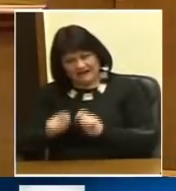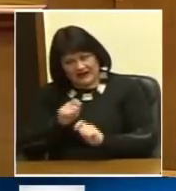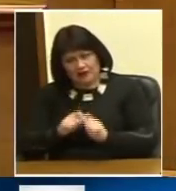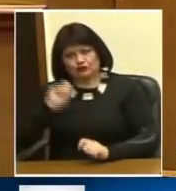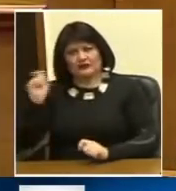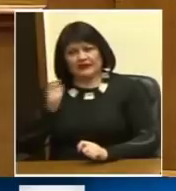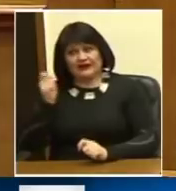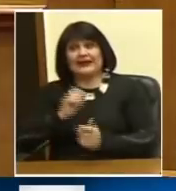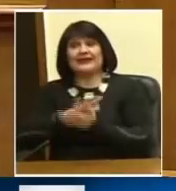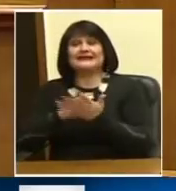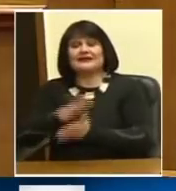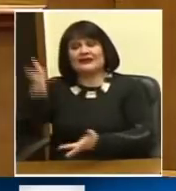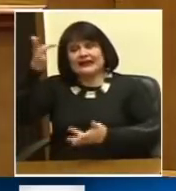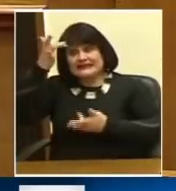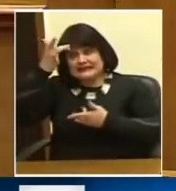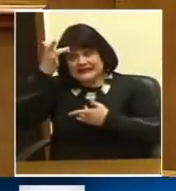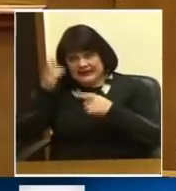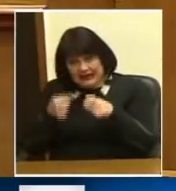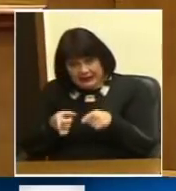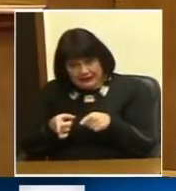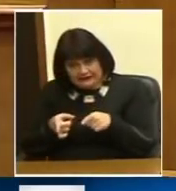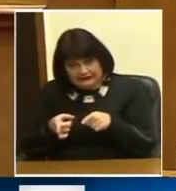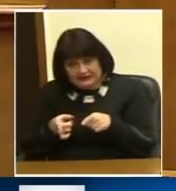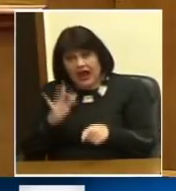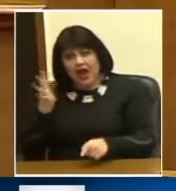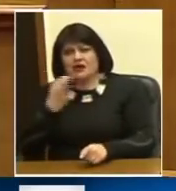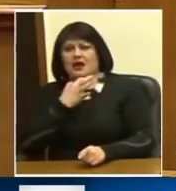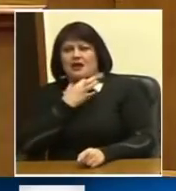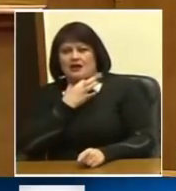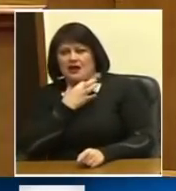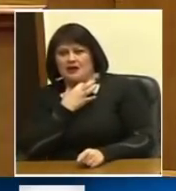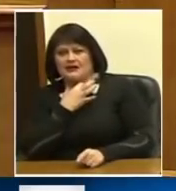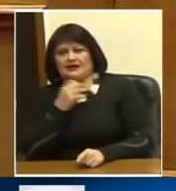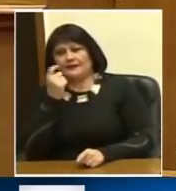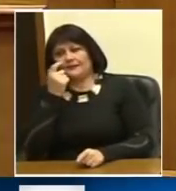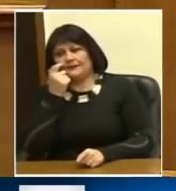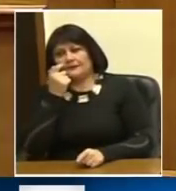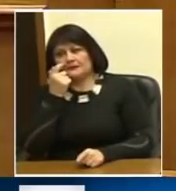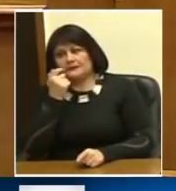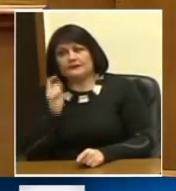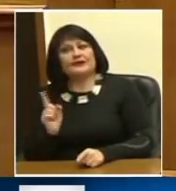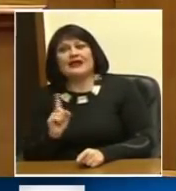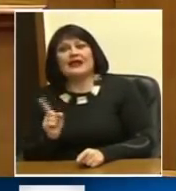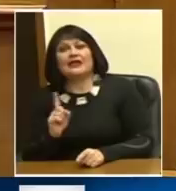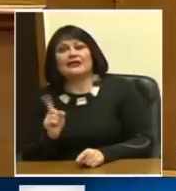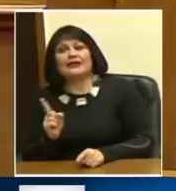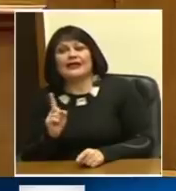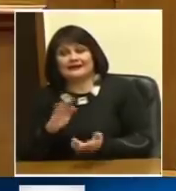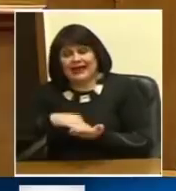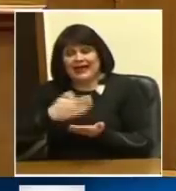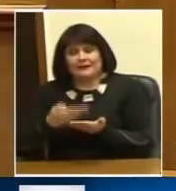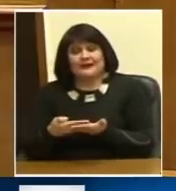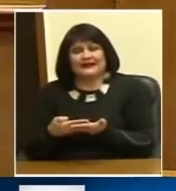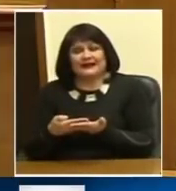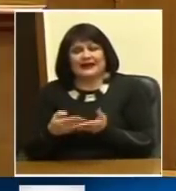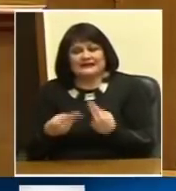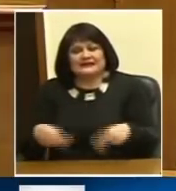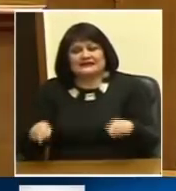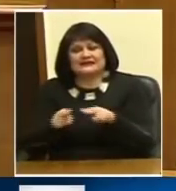εθνικής και θρησκευτικής συνείδησης, εάν χρειαστεί, δεν θα ερμηνευτεί με τον τρόπο που ερμηνεύτηκε πρόσφατα από το Συμβούλιο